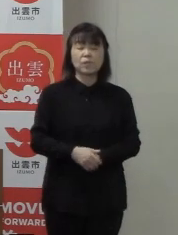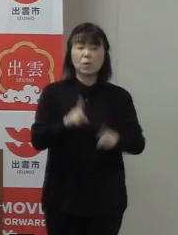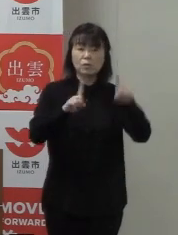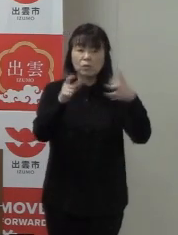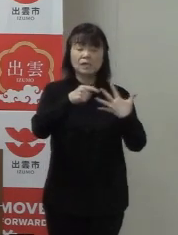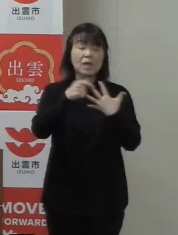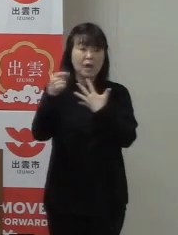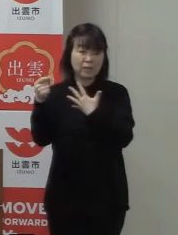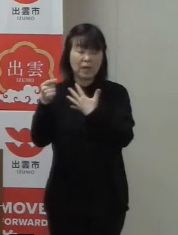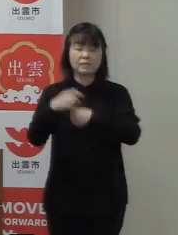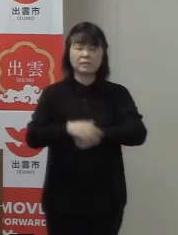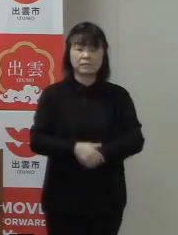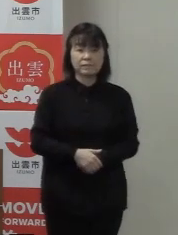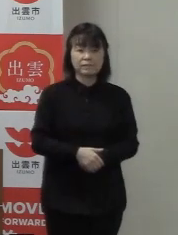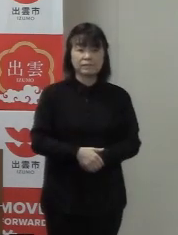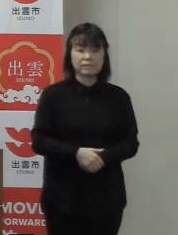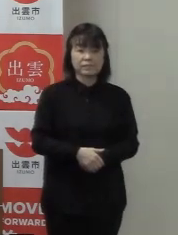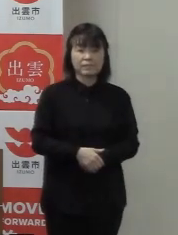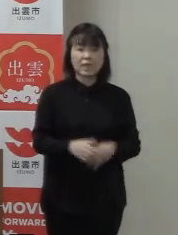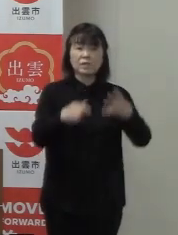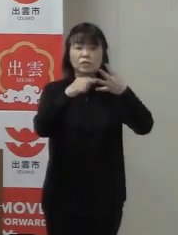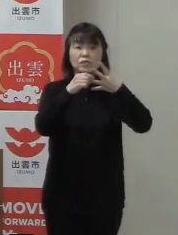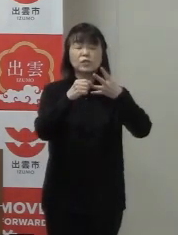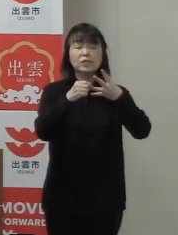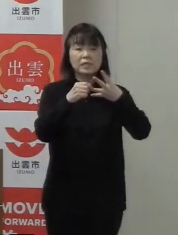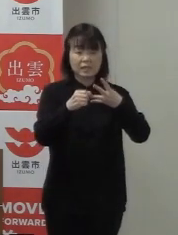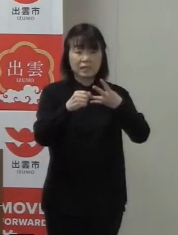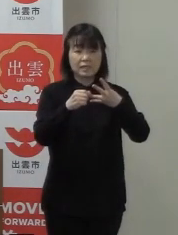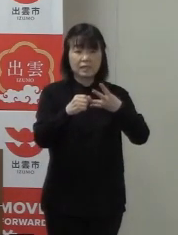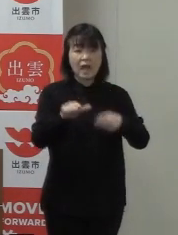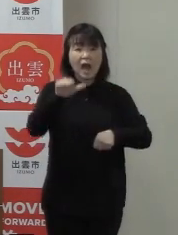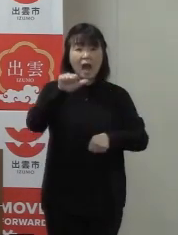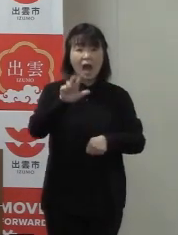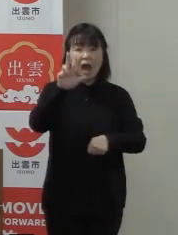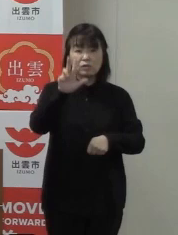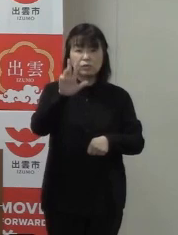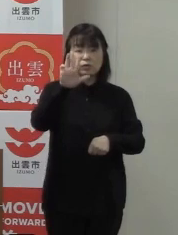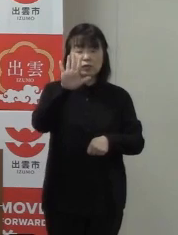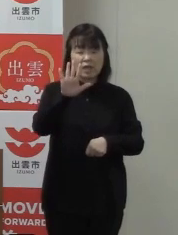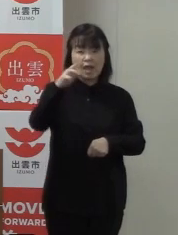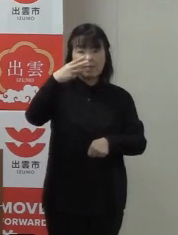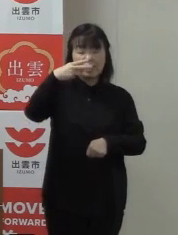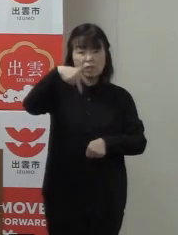次にですね、株式会社アルテミスビュースカイさんとは、